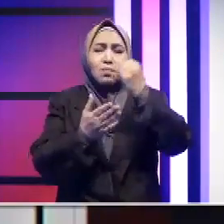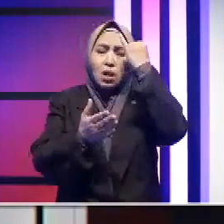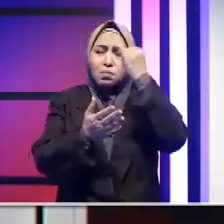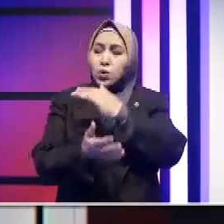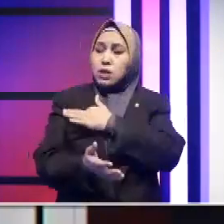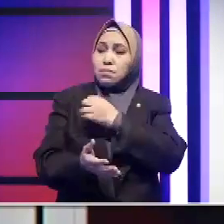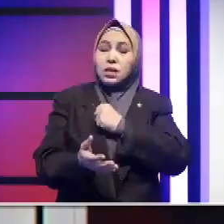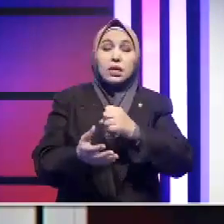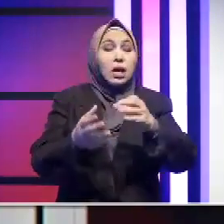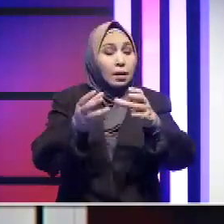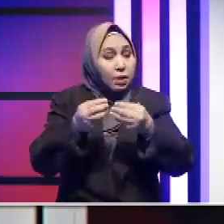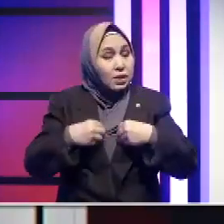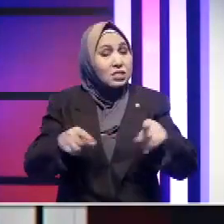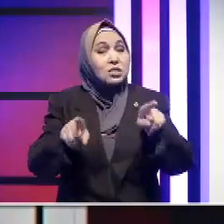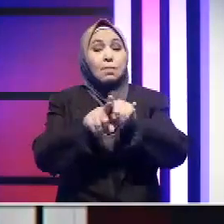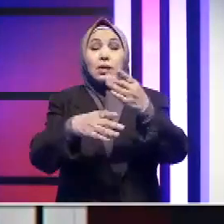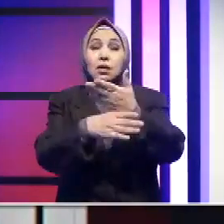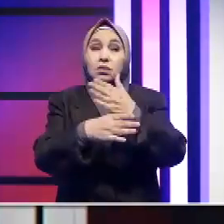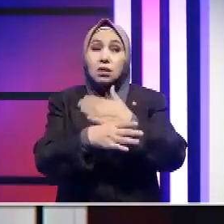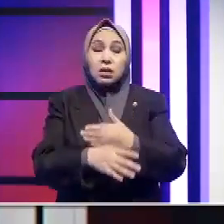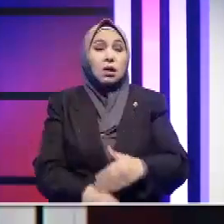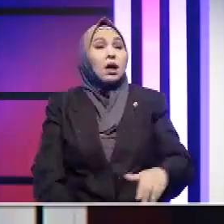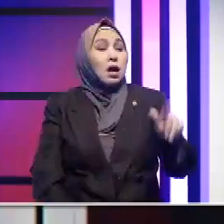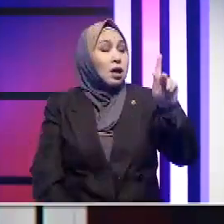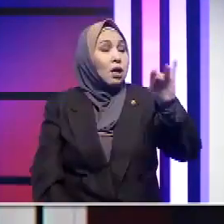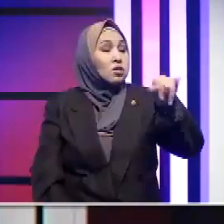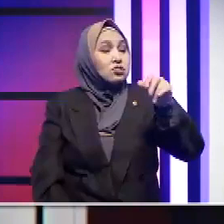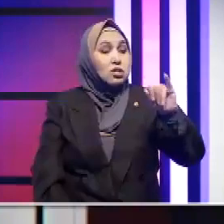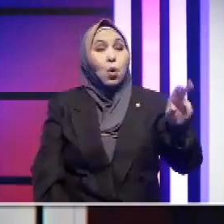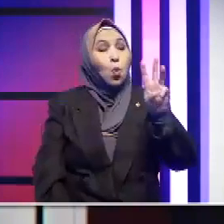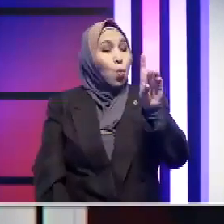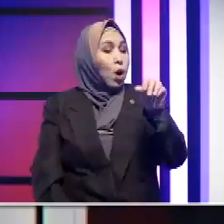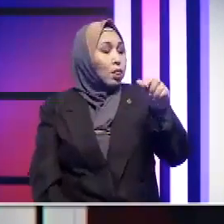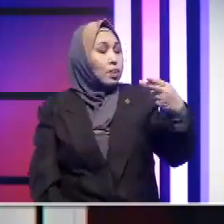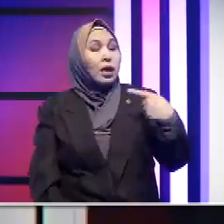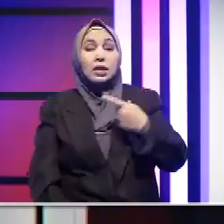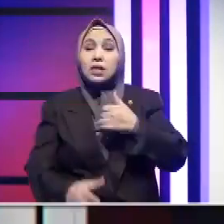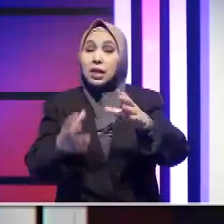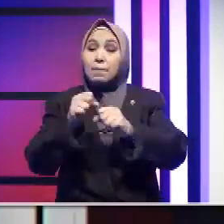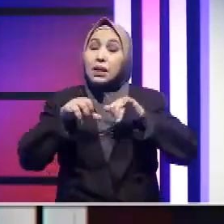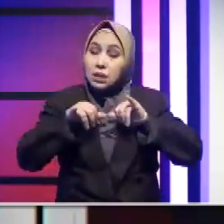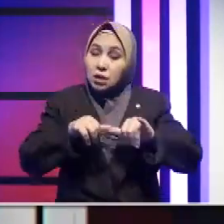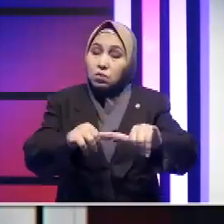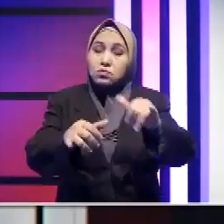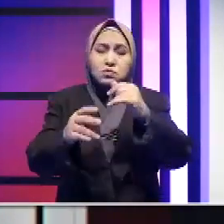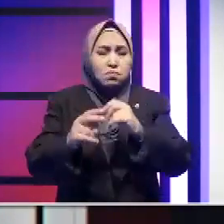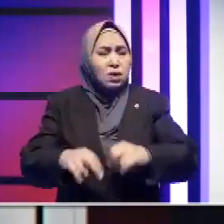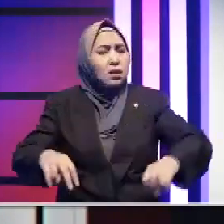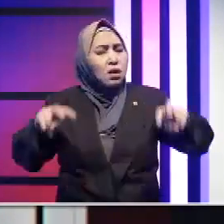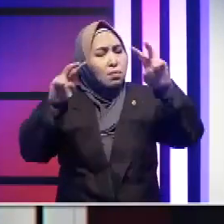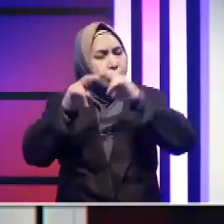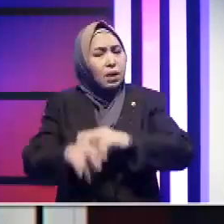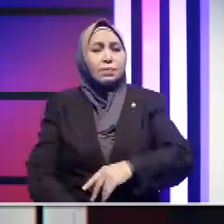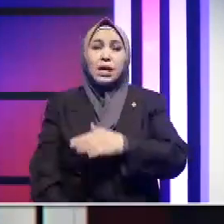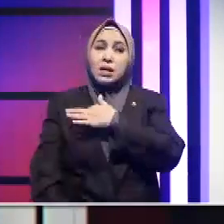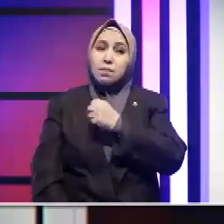dikondisikan oleh JYJ hadir wadah sebentar tadi yang kita doakan kita dapat lagi terus menghargai iman dalam tabung gerakan